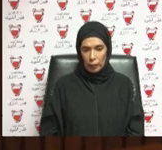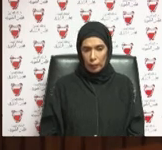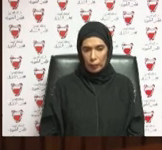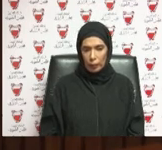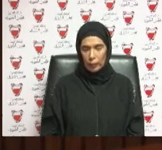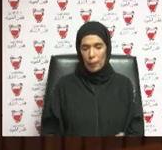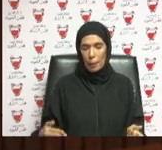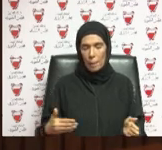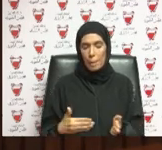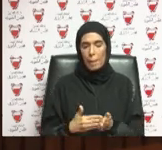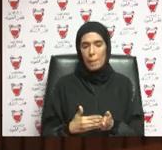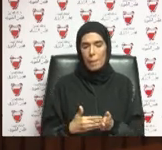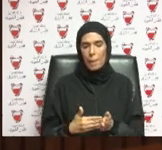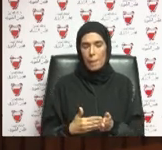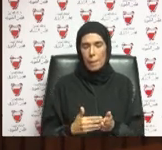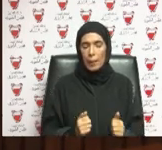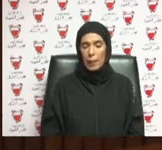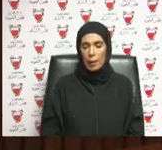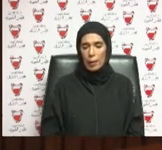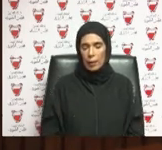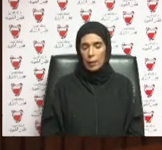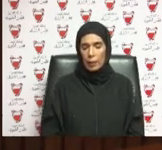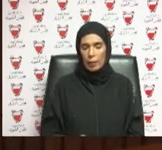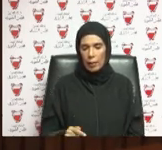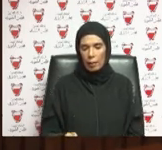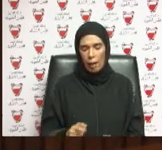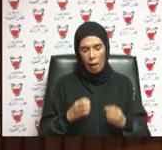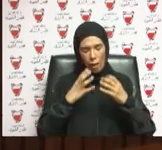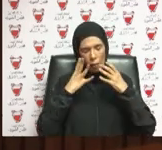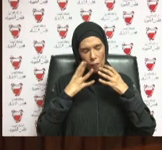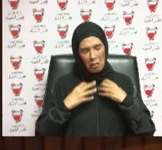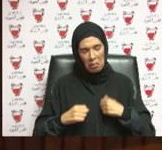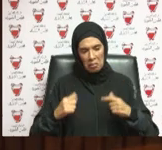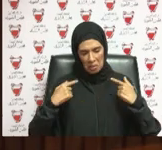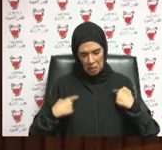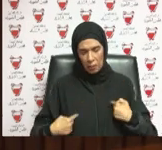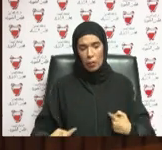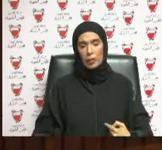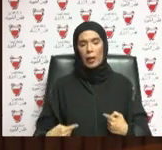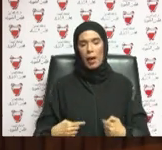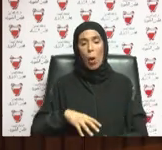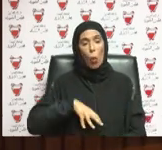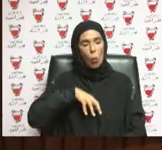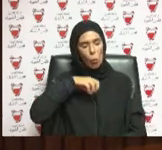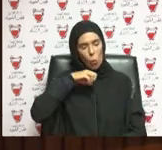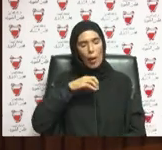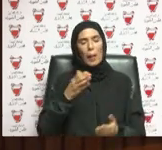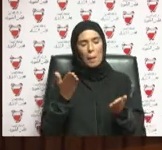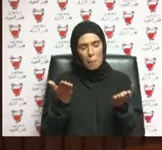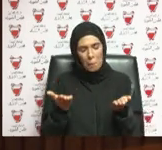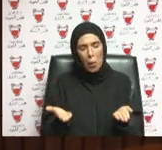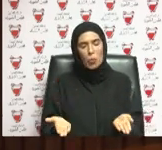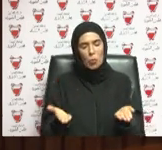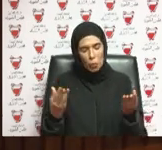وفي النهاية لا أجد ما أقوله سوى أننا فقدناك جسداً، إلا أن روحك ستظل